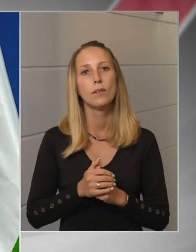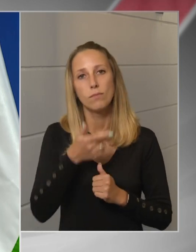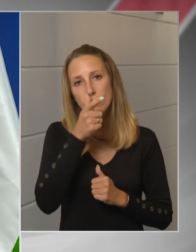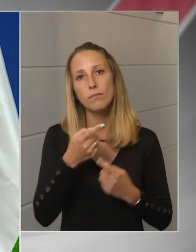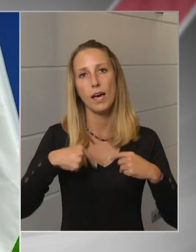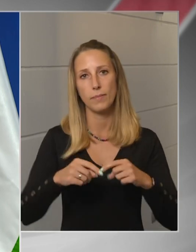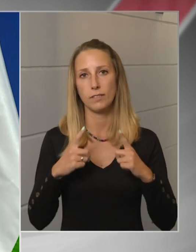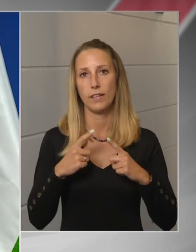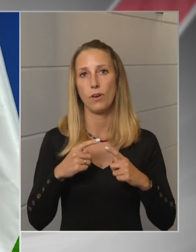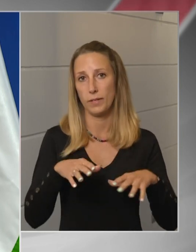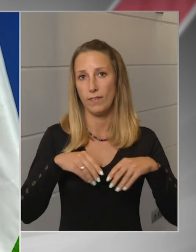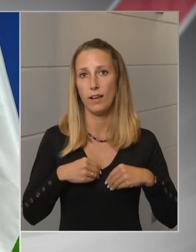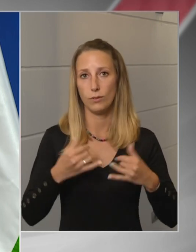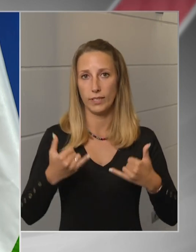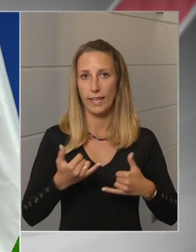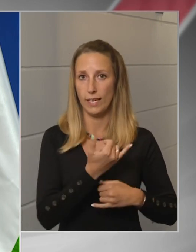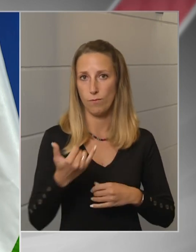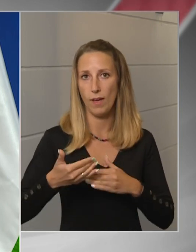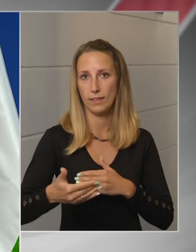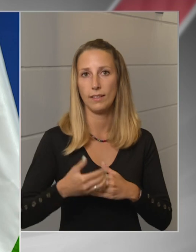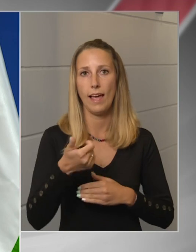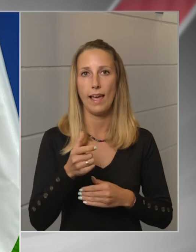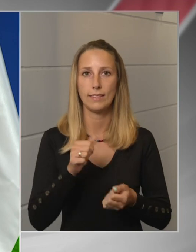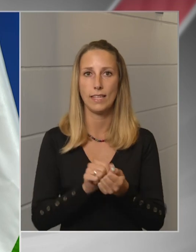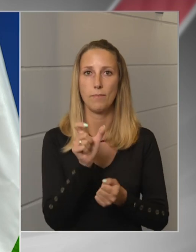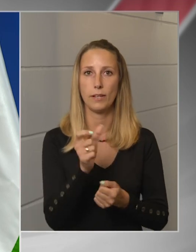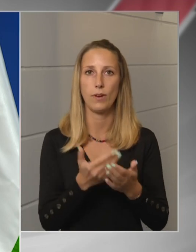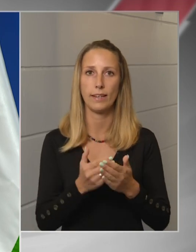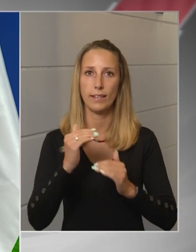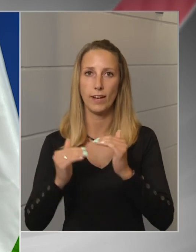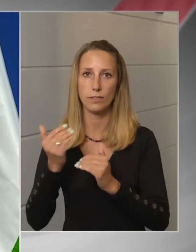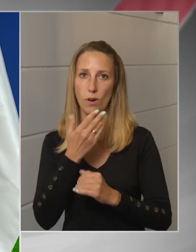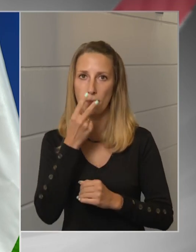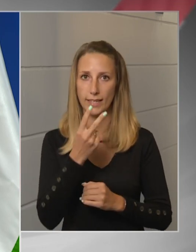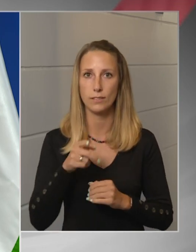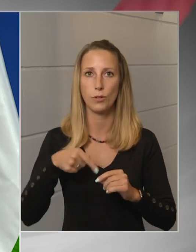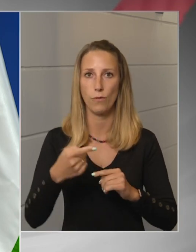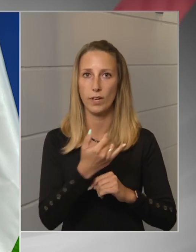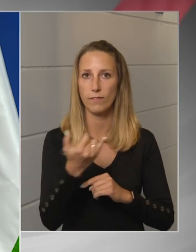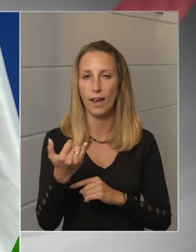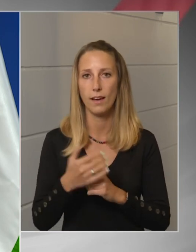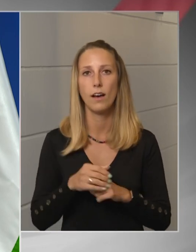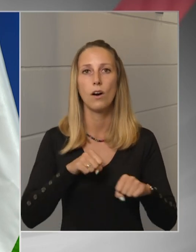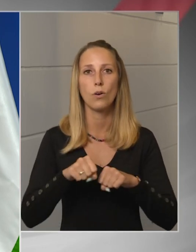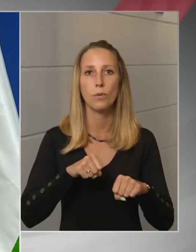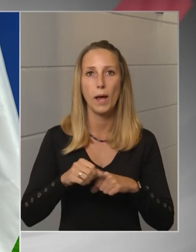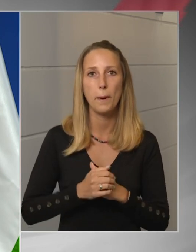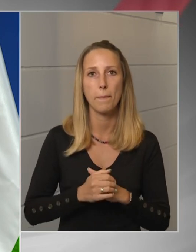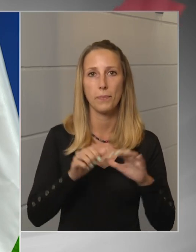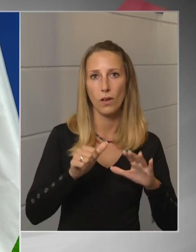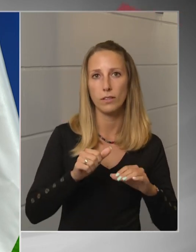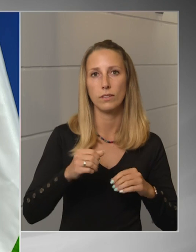várjuk, és amit vállaltunk, ez idei évben egy számjegyűen az infláció. Ha megnézzük jövő évre, akkor a kormány hat, jegybank 3